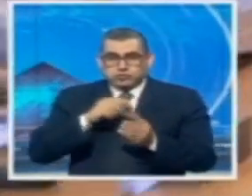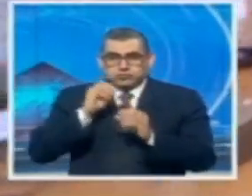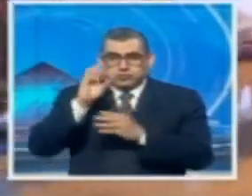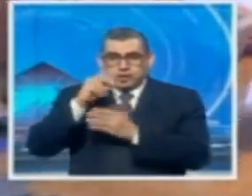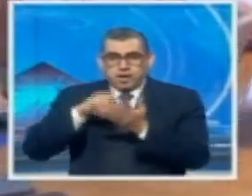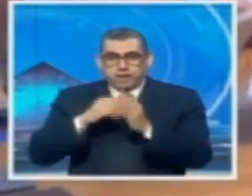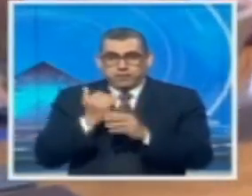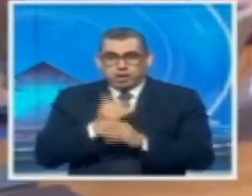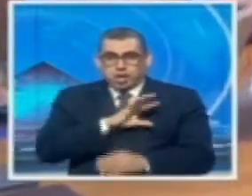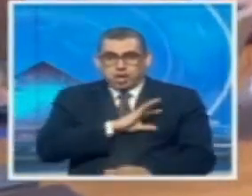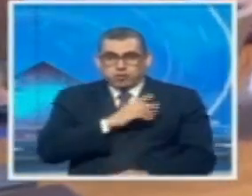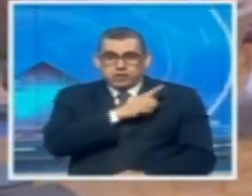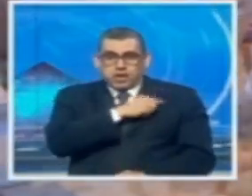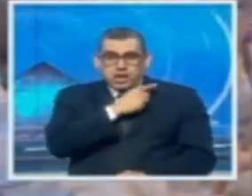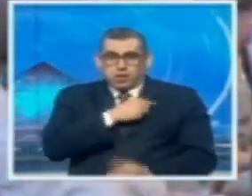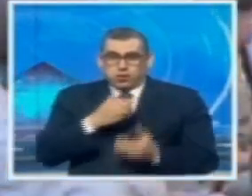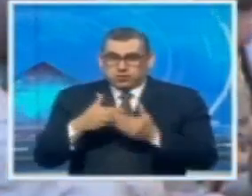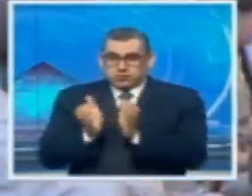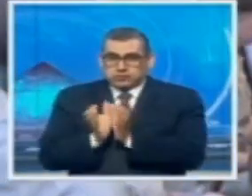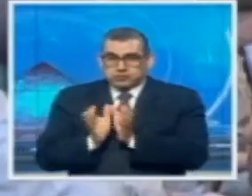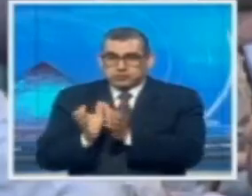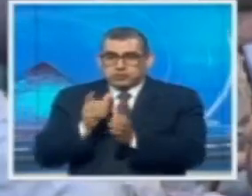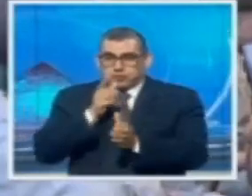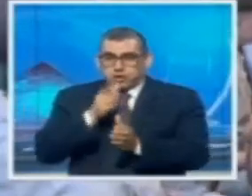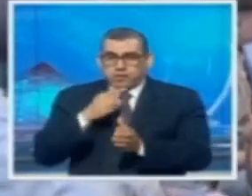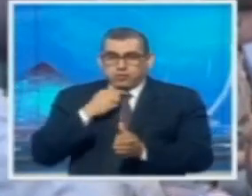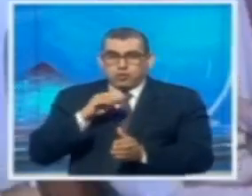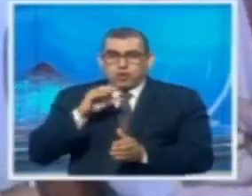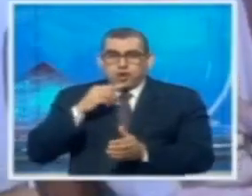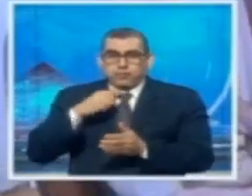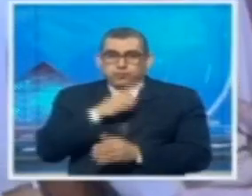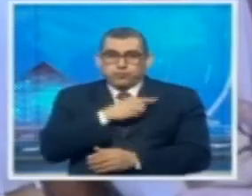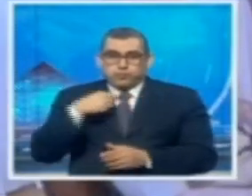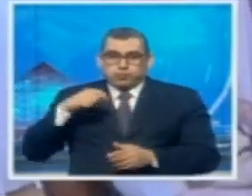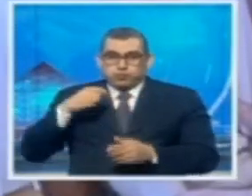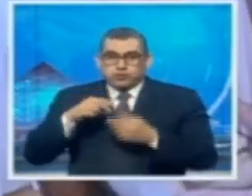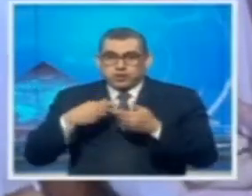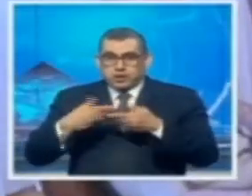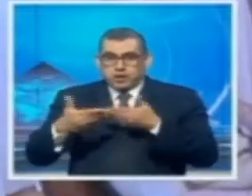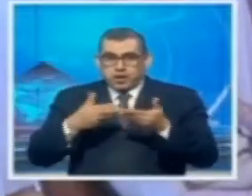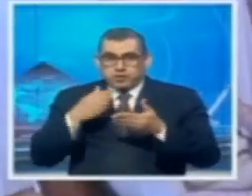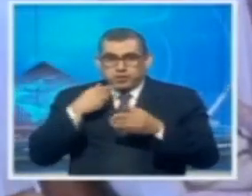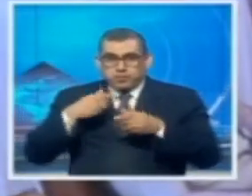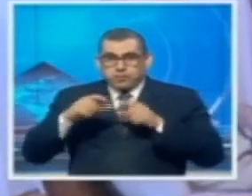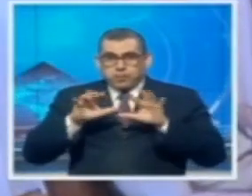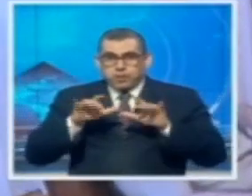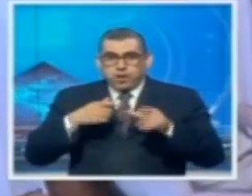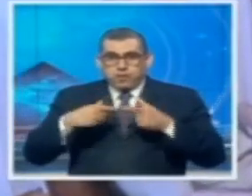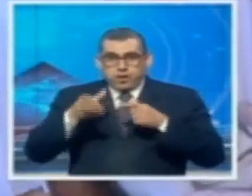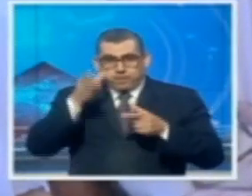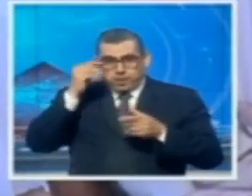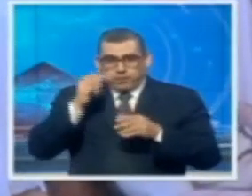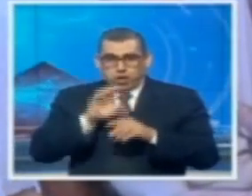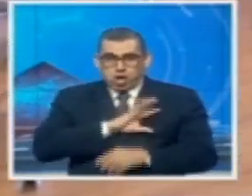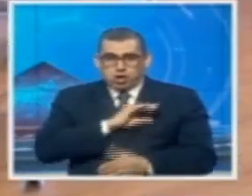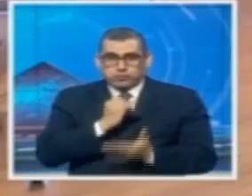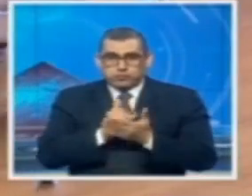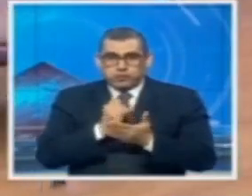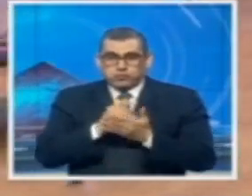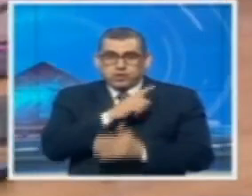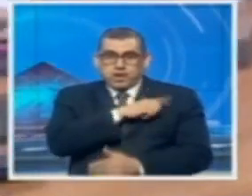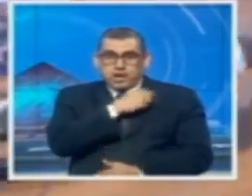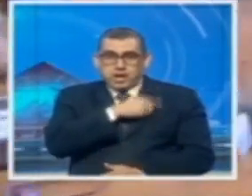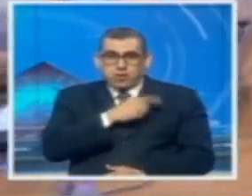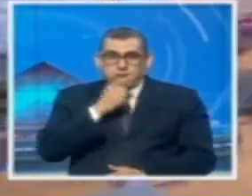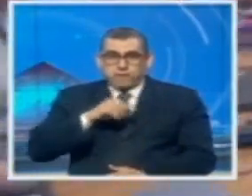المسلحة، واللواء أركان حرب أكرم الجهري مدير إدارة نظم المعلومات للقوات المسلحة، واللواء